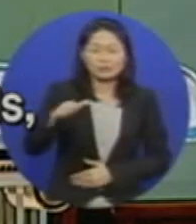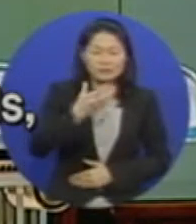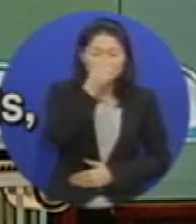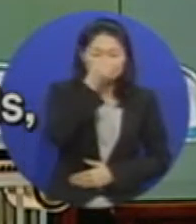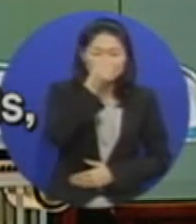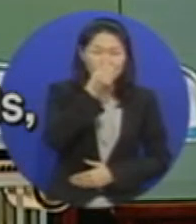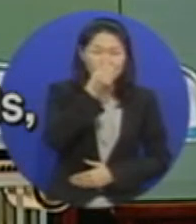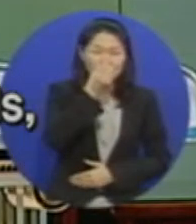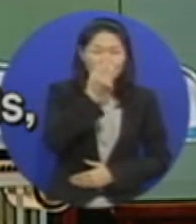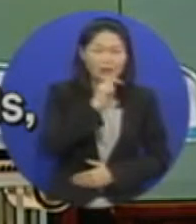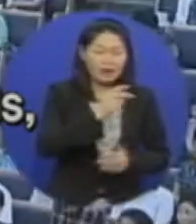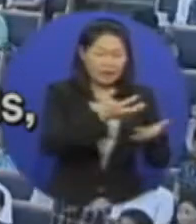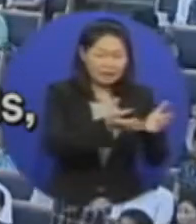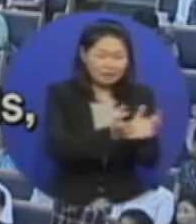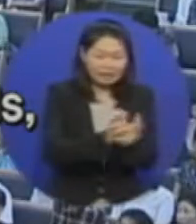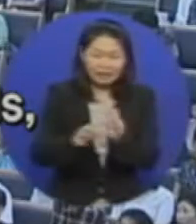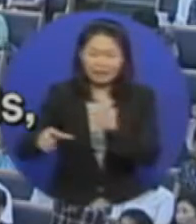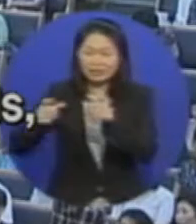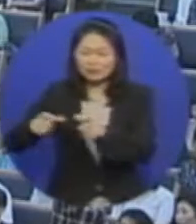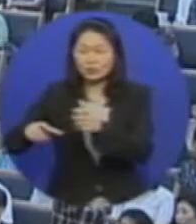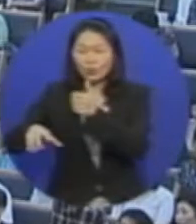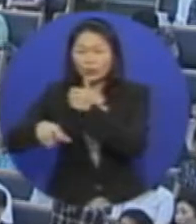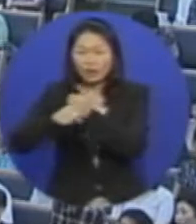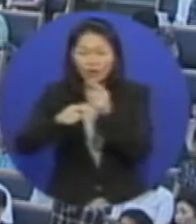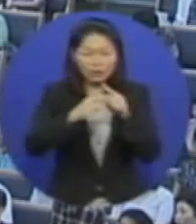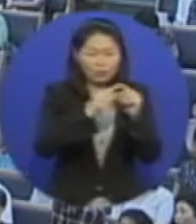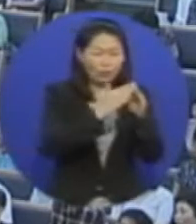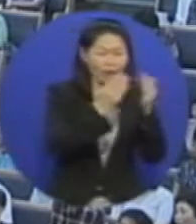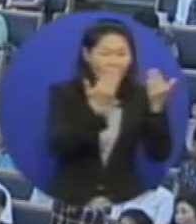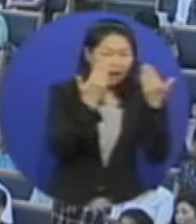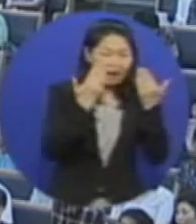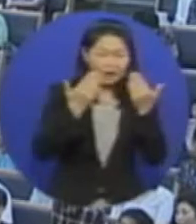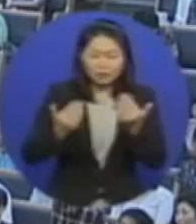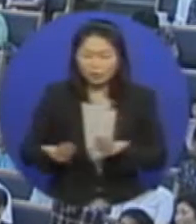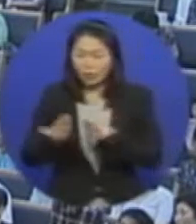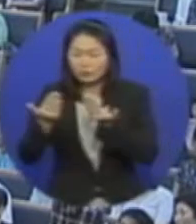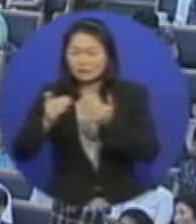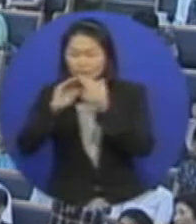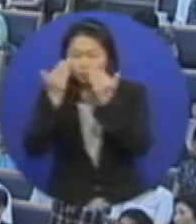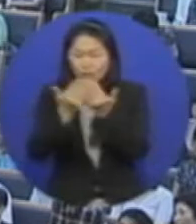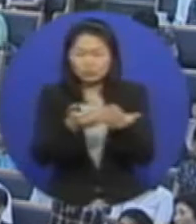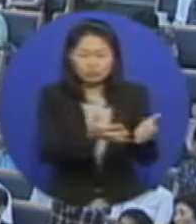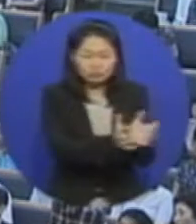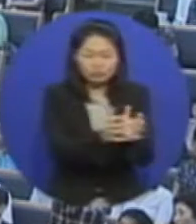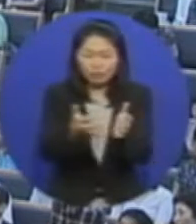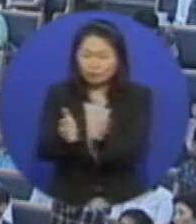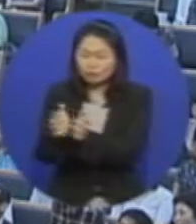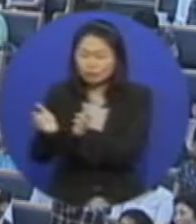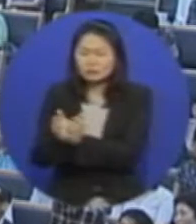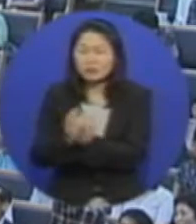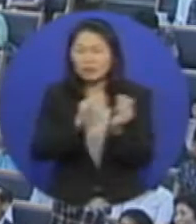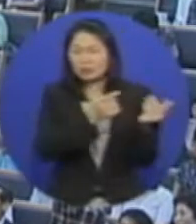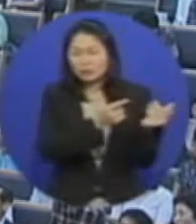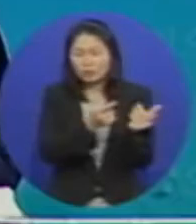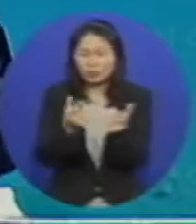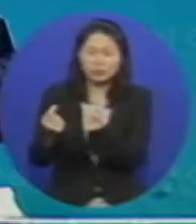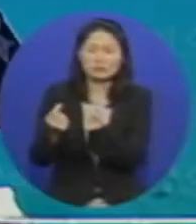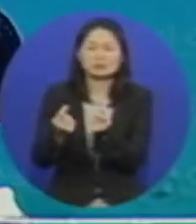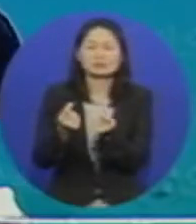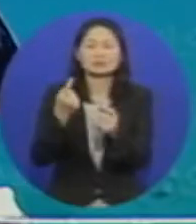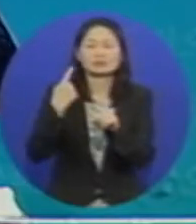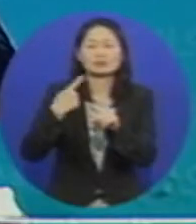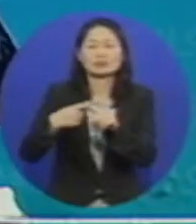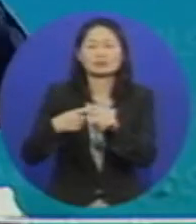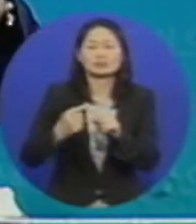뭐 속회 에 교회학교 동사 모든 부서 어디든지 마찬가지예요 여러분